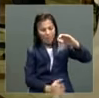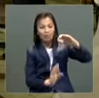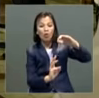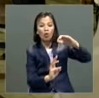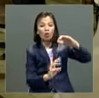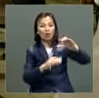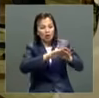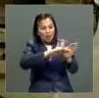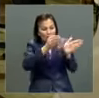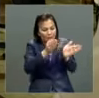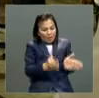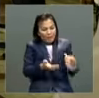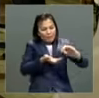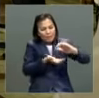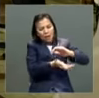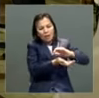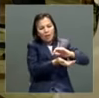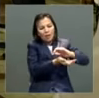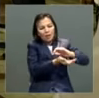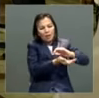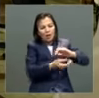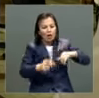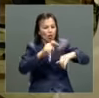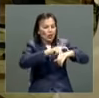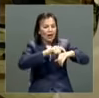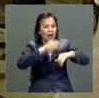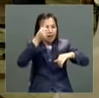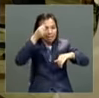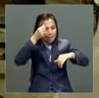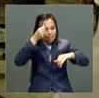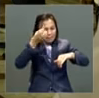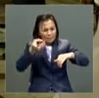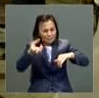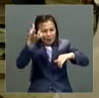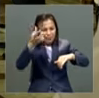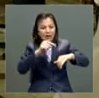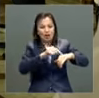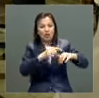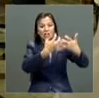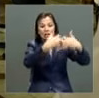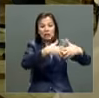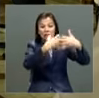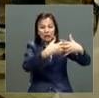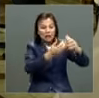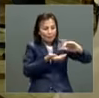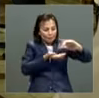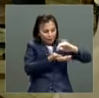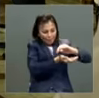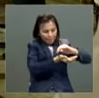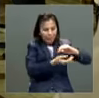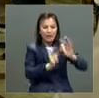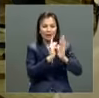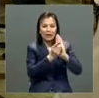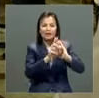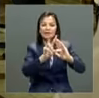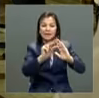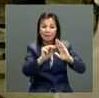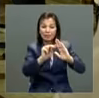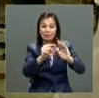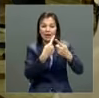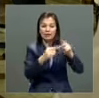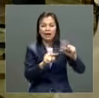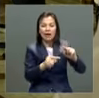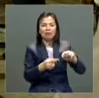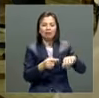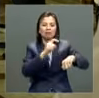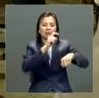ไม่นานครับไม่ถึงเป็นตอนที่ผมเคยมารายงานบอกว่าเครื่องรุ่นแรกๆต้องใช้ครึ่งชั่วโมงอันนี้เขาบอกว่าเป็นแค่10กว่าน